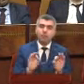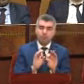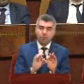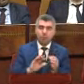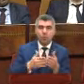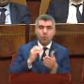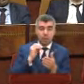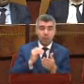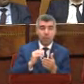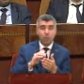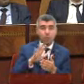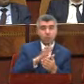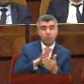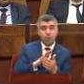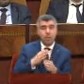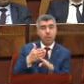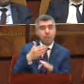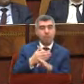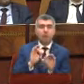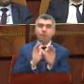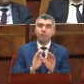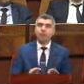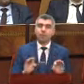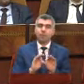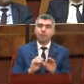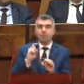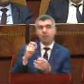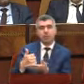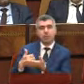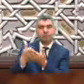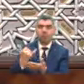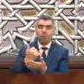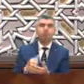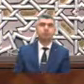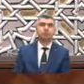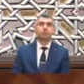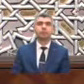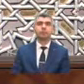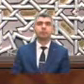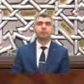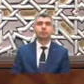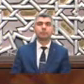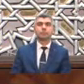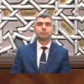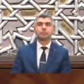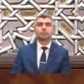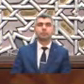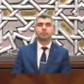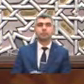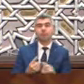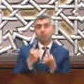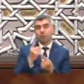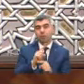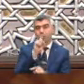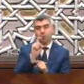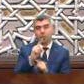خراج ومقدم كما سابقا، ولهذا كنطلبوا تحسين وضعيتهم وشكرا. شكرا. تعقيب إضافي